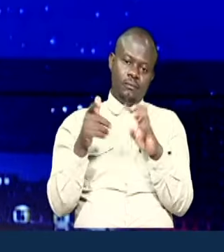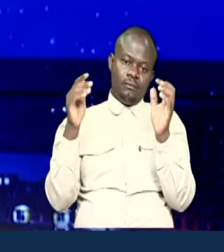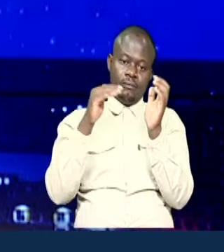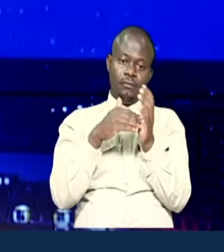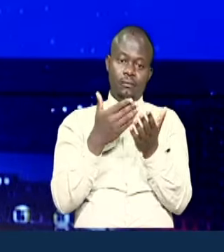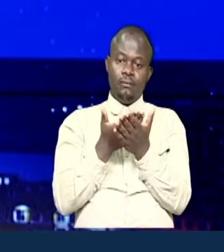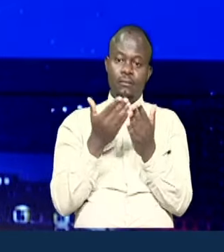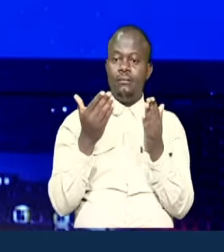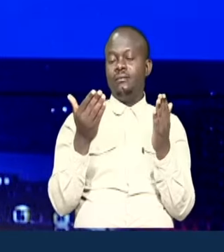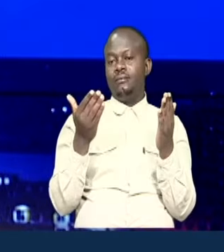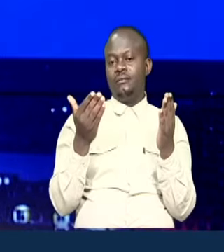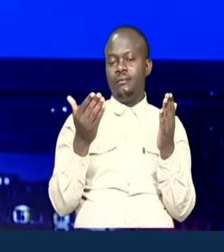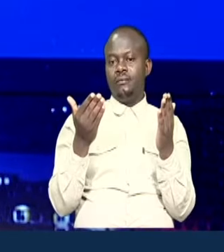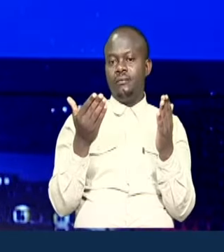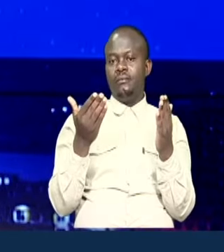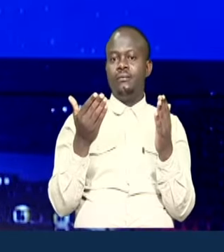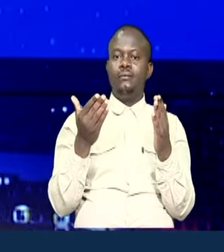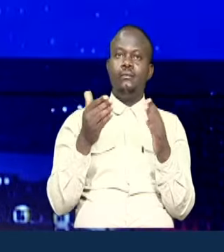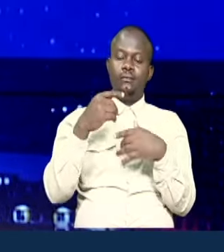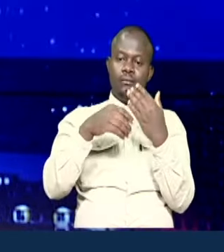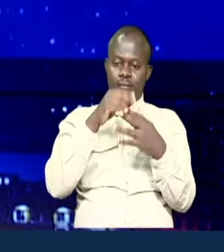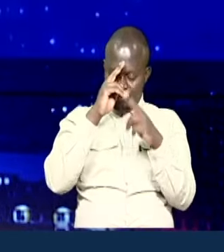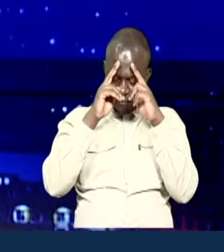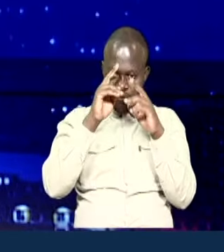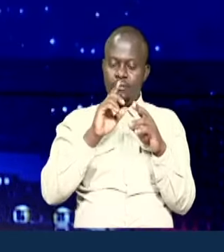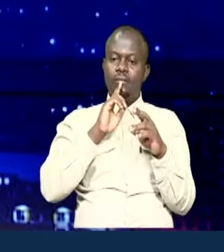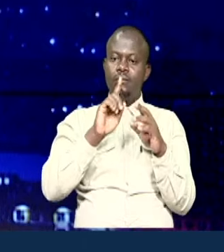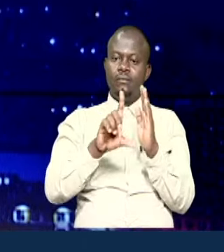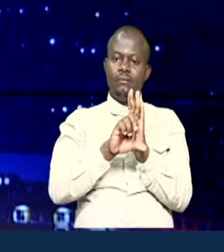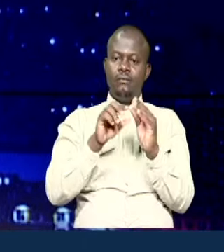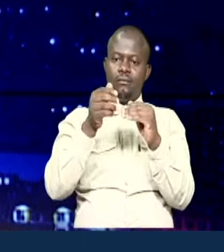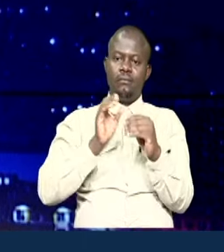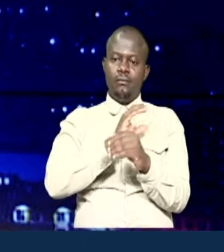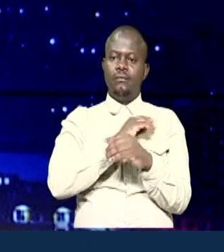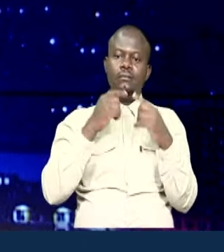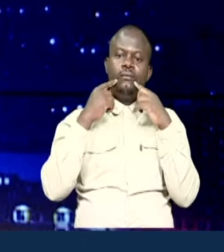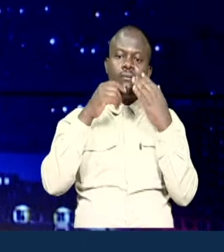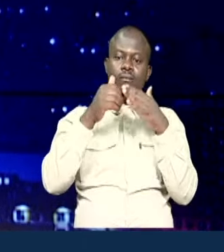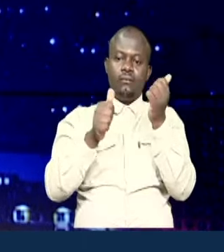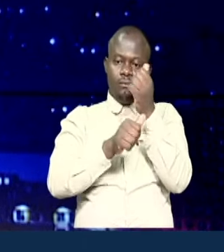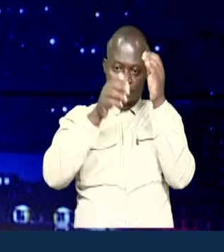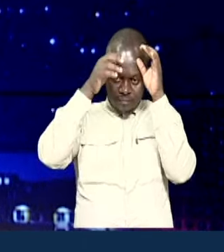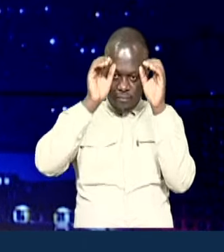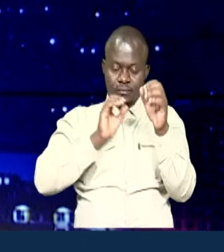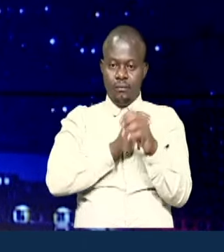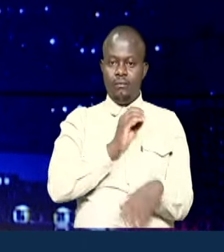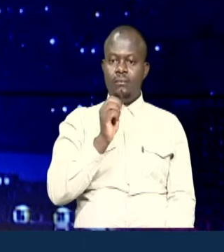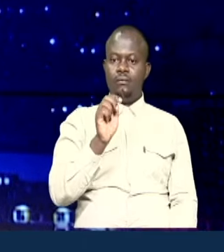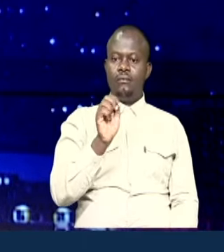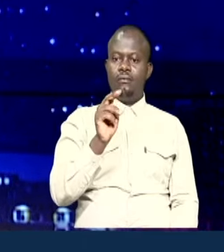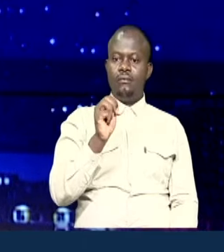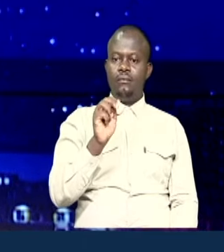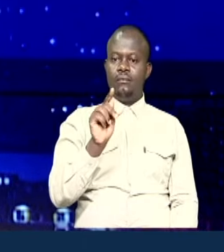igasaba abakandida gukomeza kubahiriza amabwiriza yatanzwe n'iyi komisiyo. Ibiro byatangajwe na Vice Perezida w'iyi komisiyo Mutimukeye